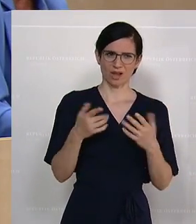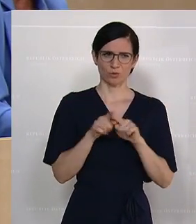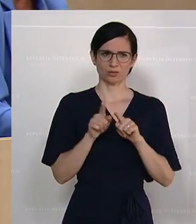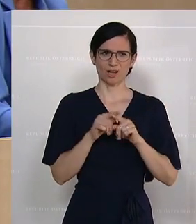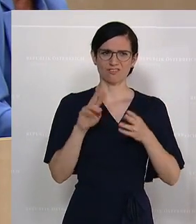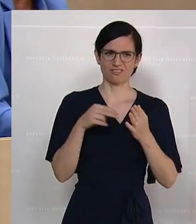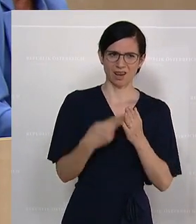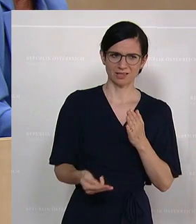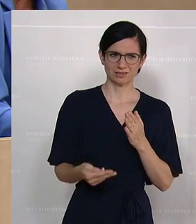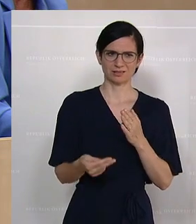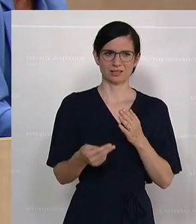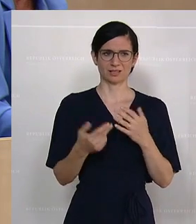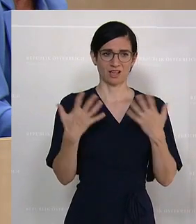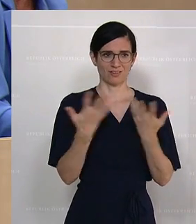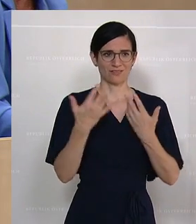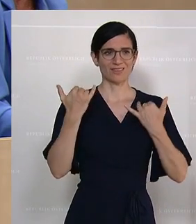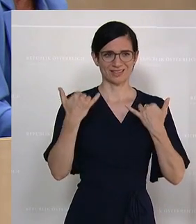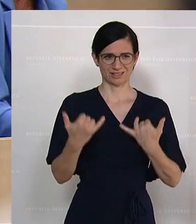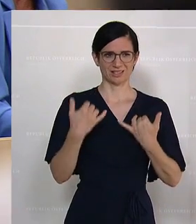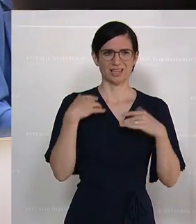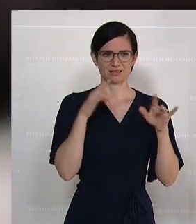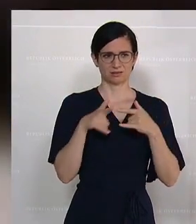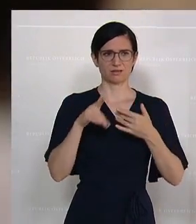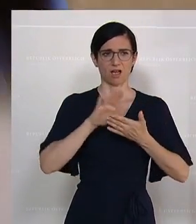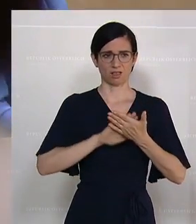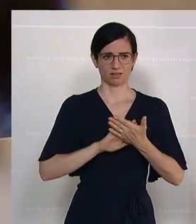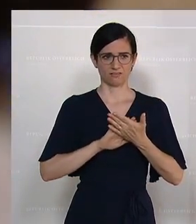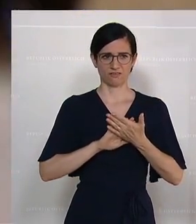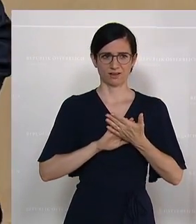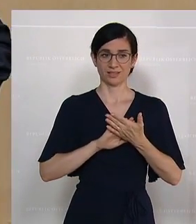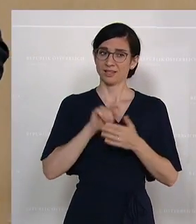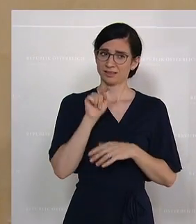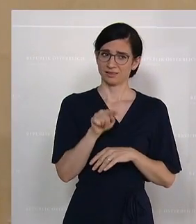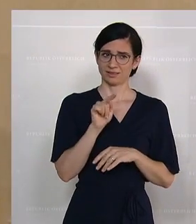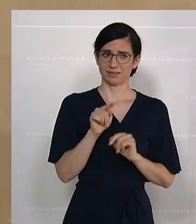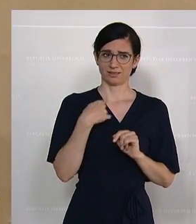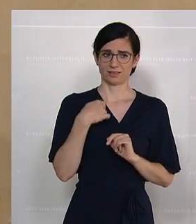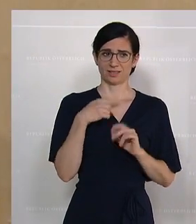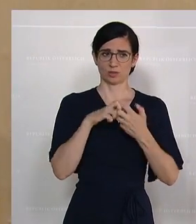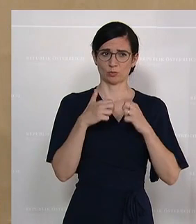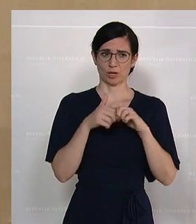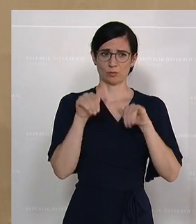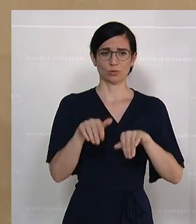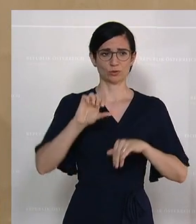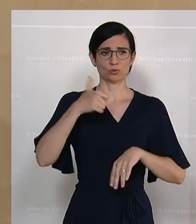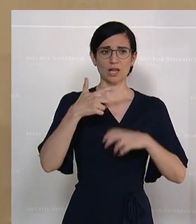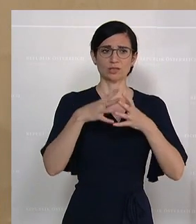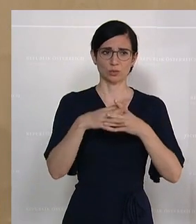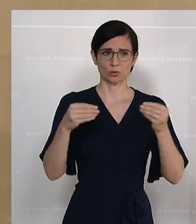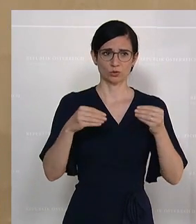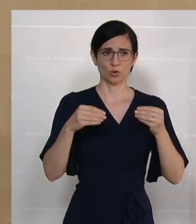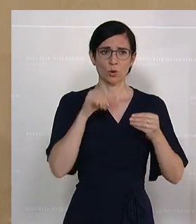bei all dem was sie da angeleiert haben die frage hätte man vorher stellen müssen bevor man hinein tritt in eine